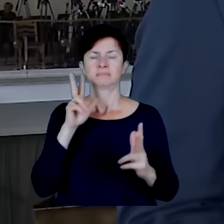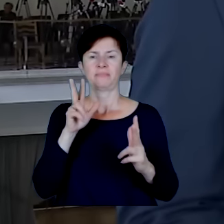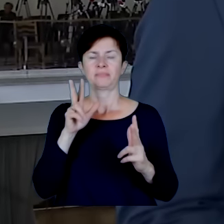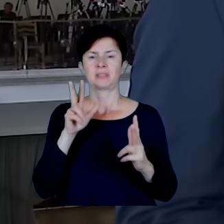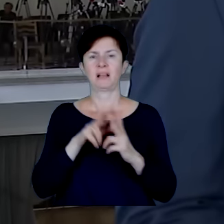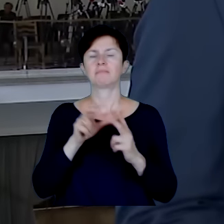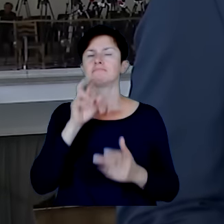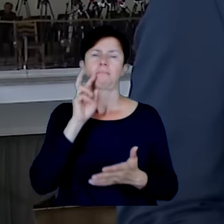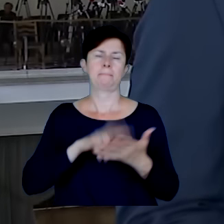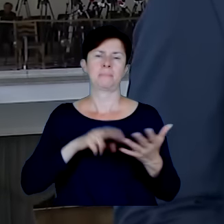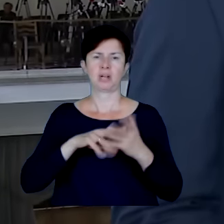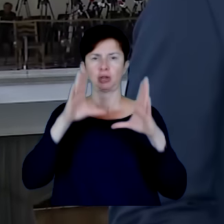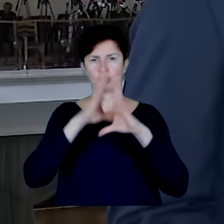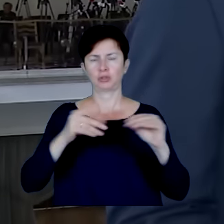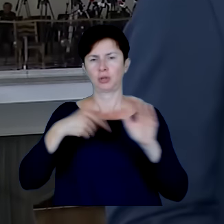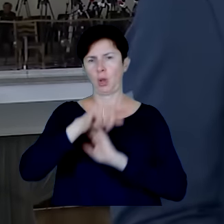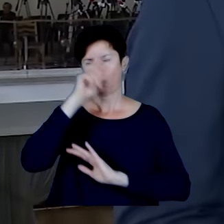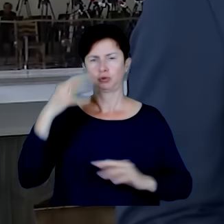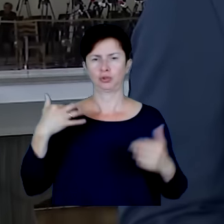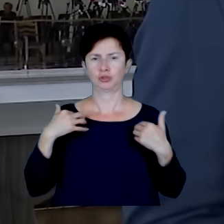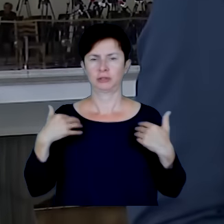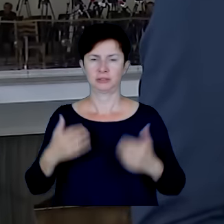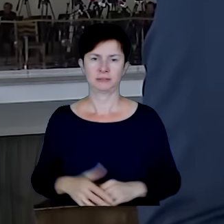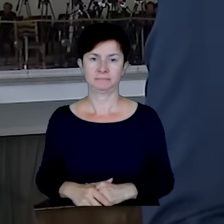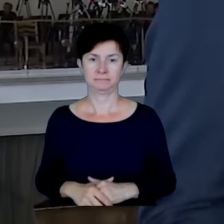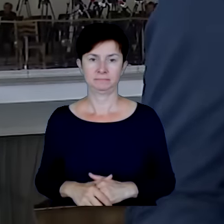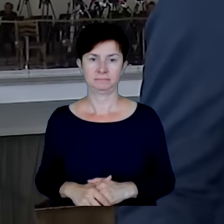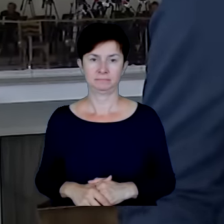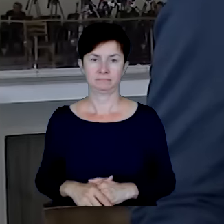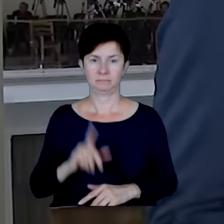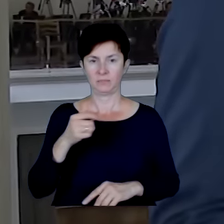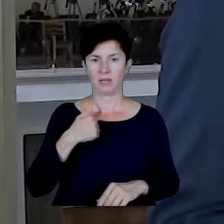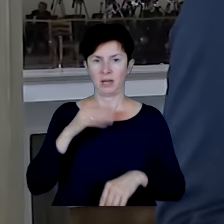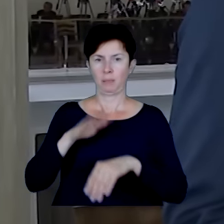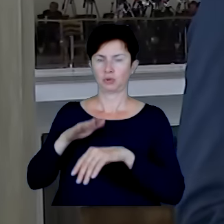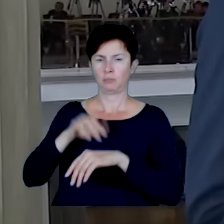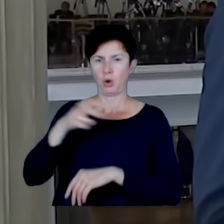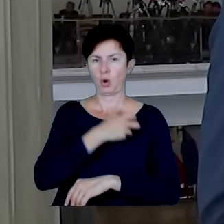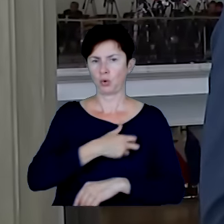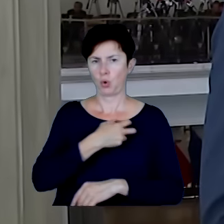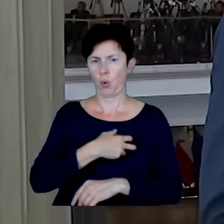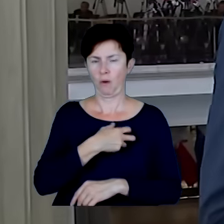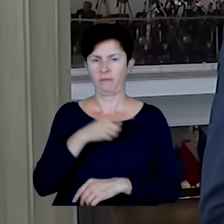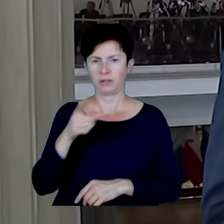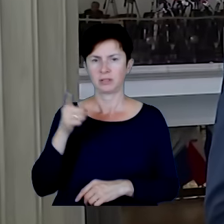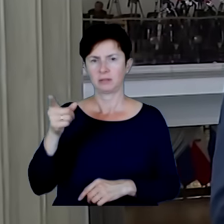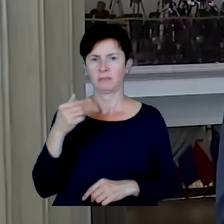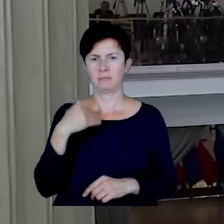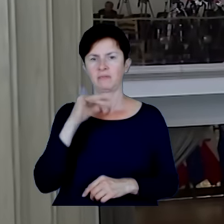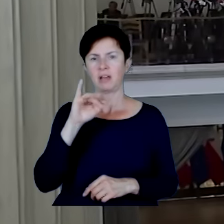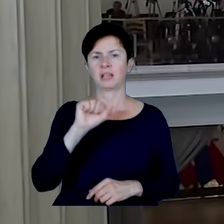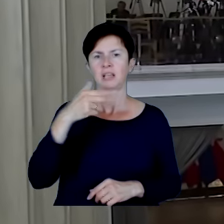brak szacunku do ludzkiego życia. Ja może przypomnę panu marszałkowi Hołowni, za co miałby przepraszać, za słowa Janiny